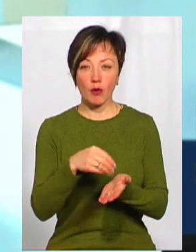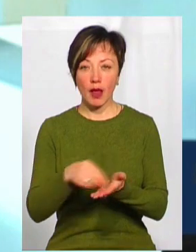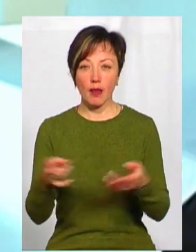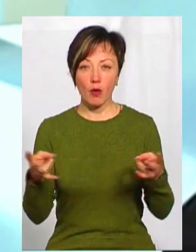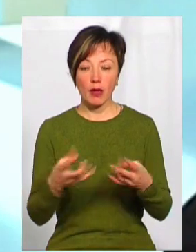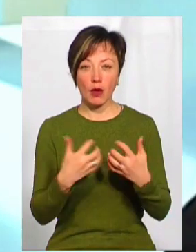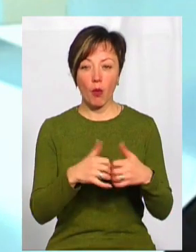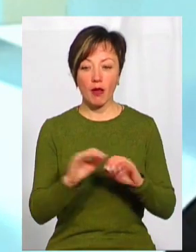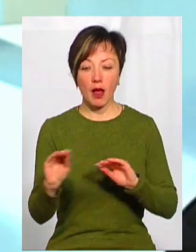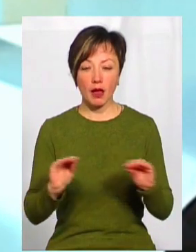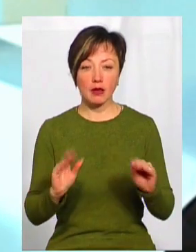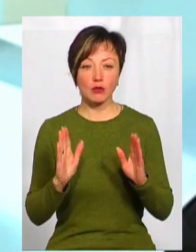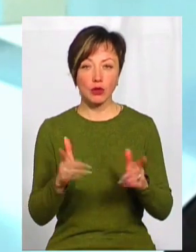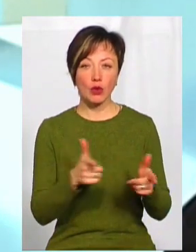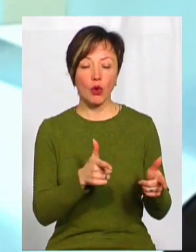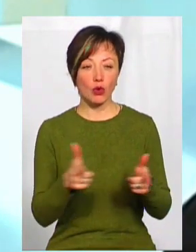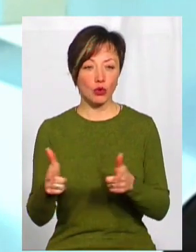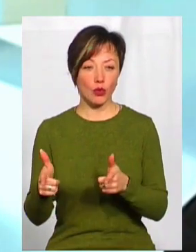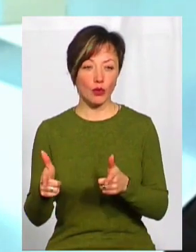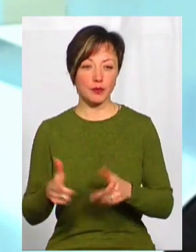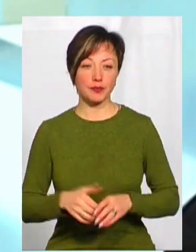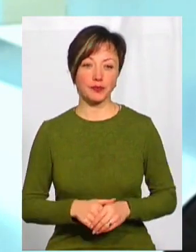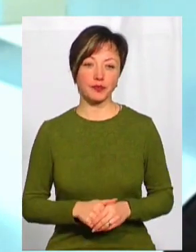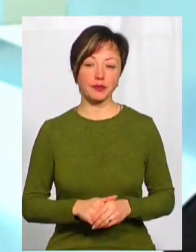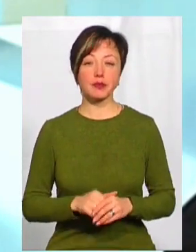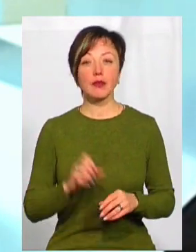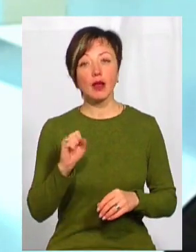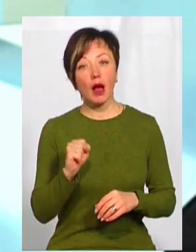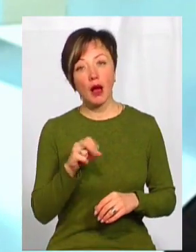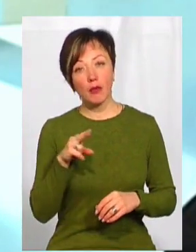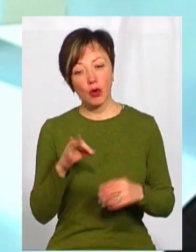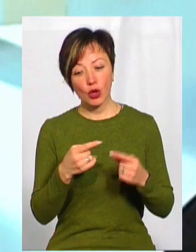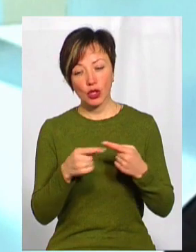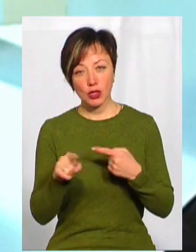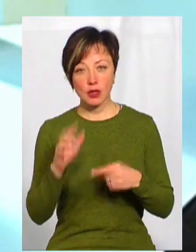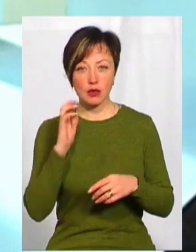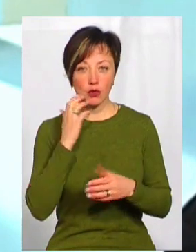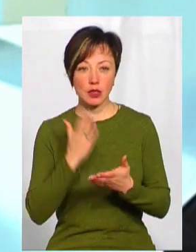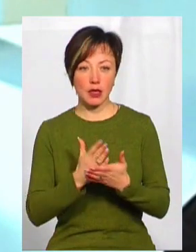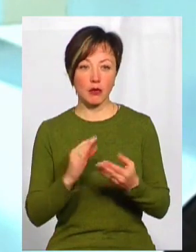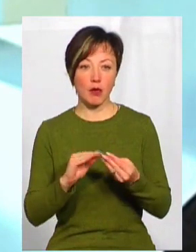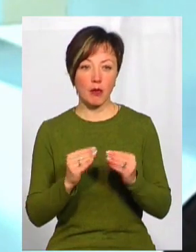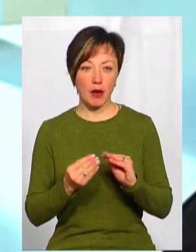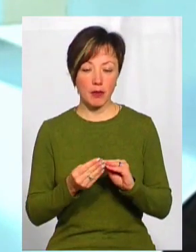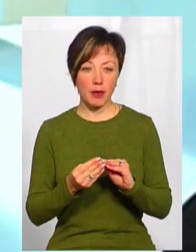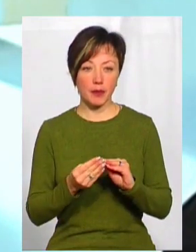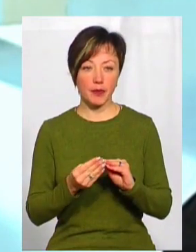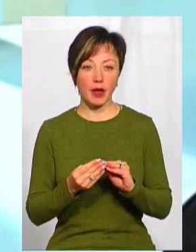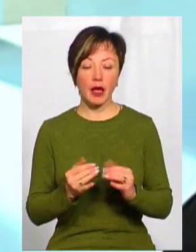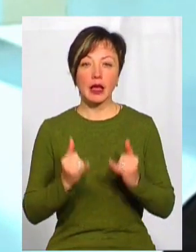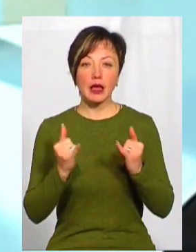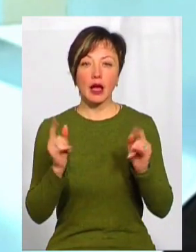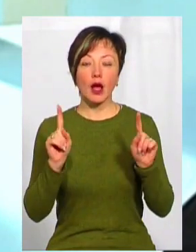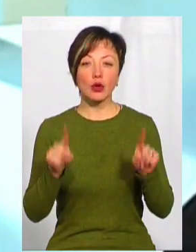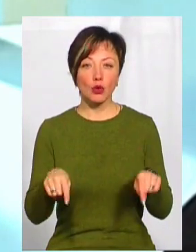необхідне обладнання і будуть готові, в принципі. А по іншим дуже серйозна є проблема. Для